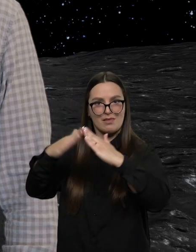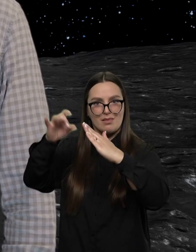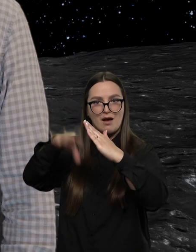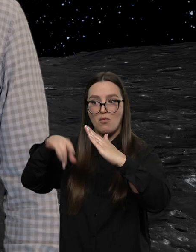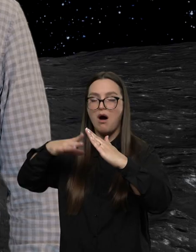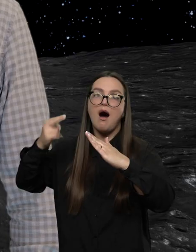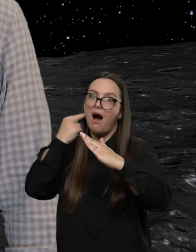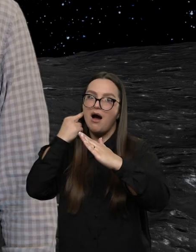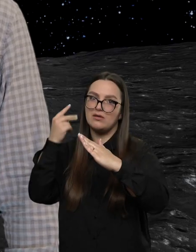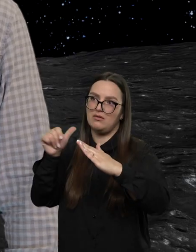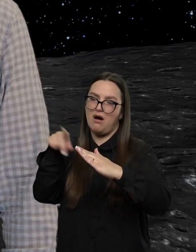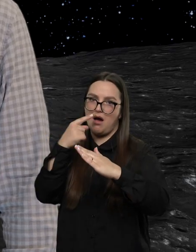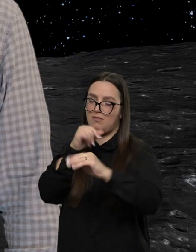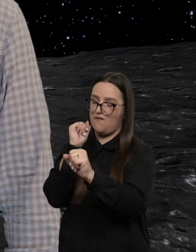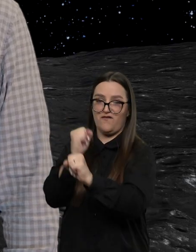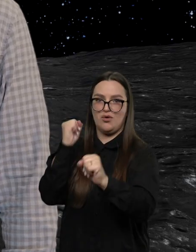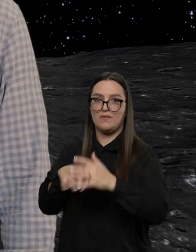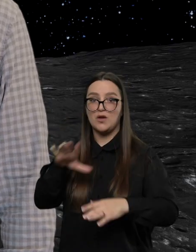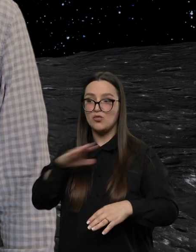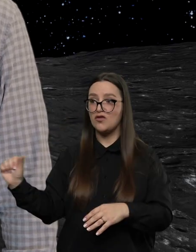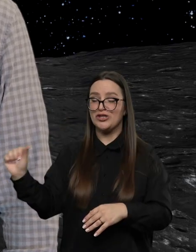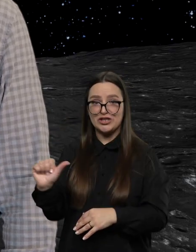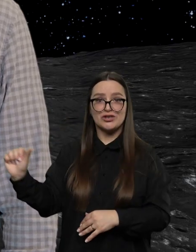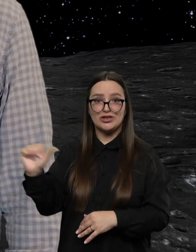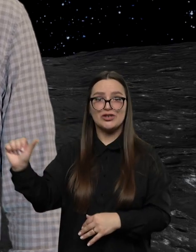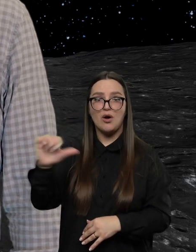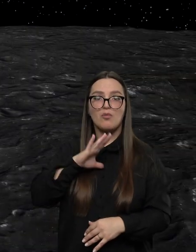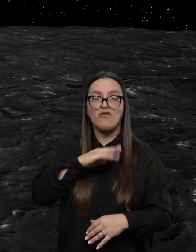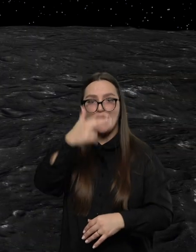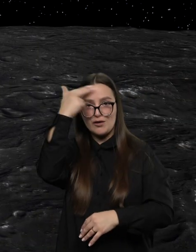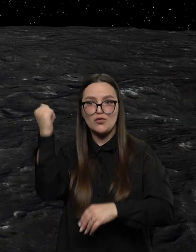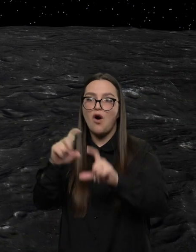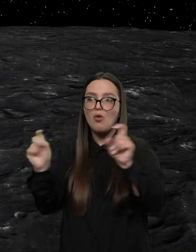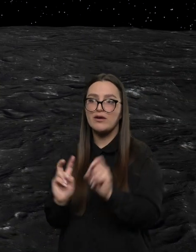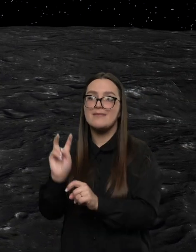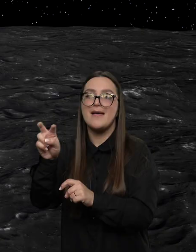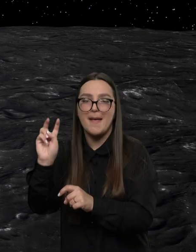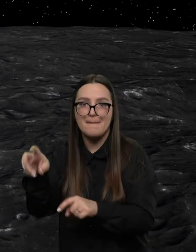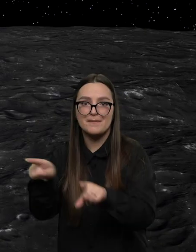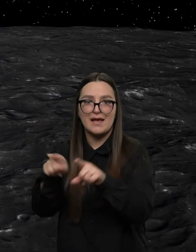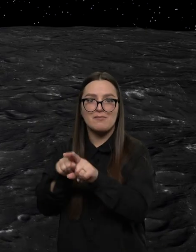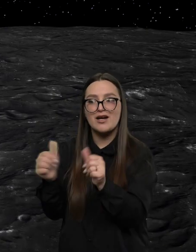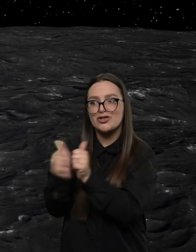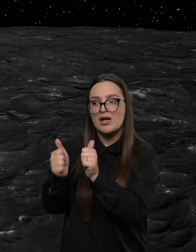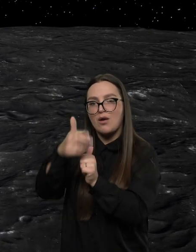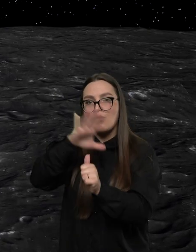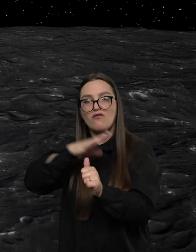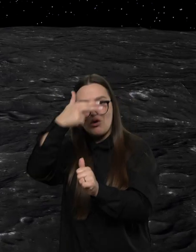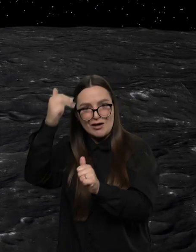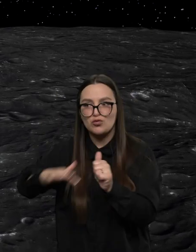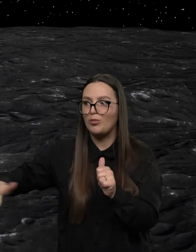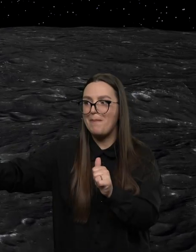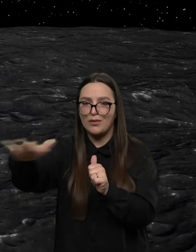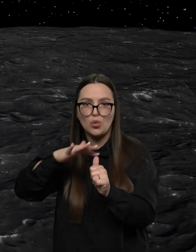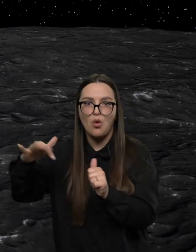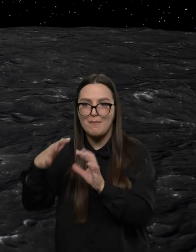lankėm šeštadieninį lietuvišką mokyklą kiekvieną savaitę ir gyvenom netoli lietuvišką parapiją,